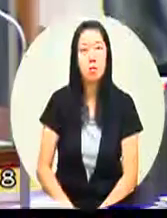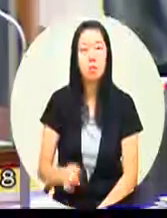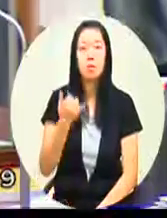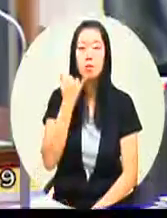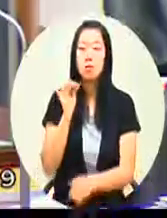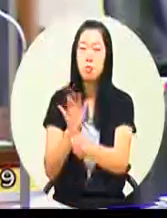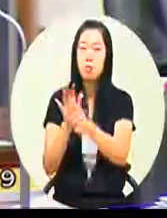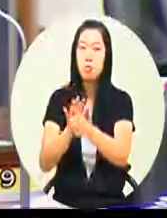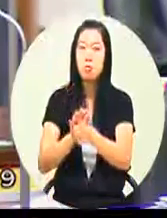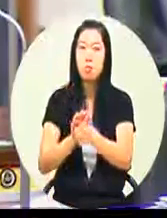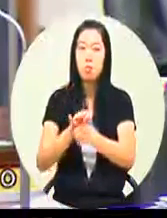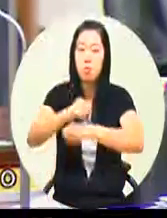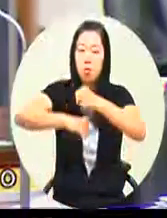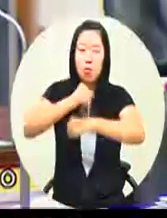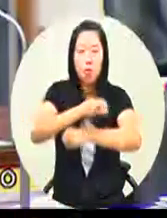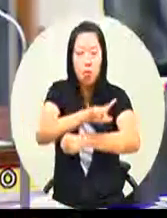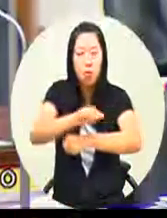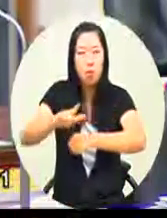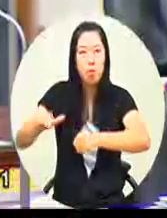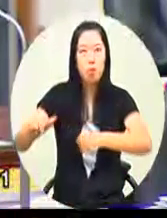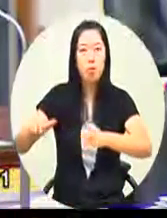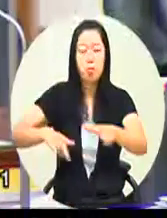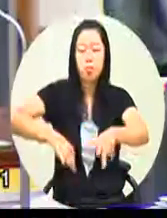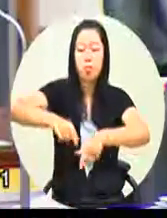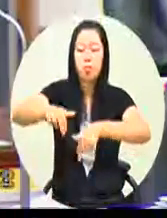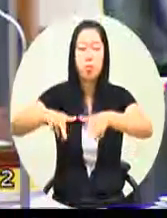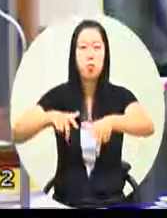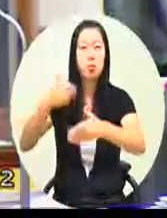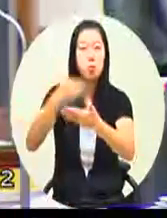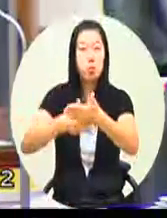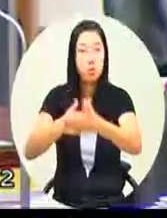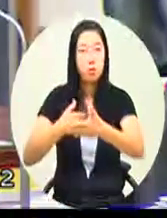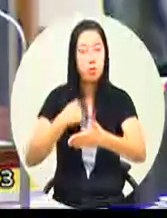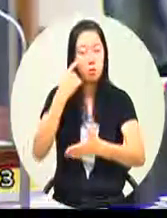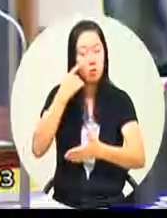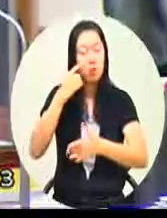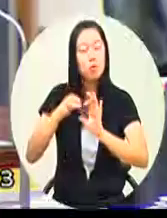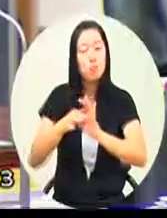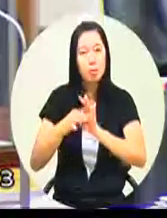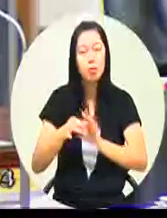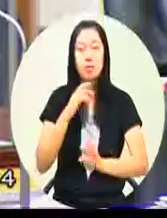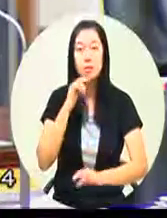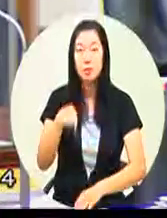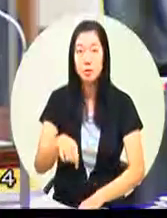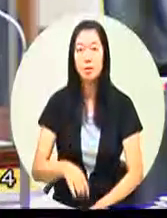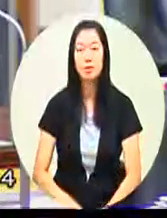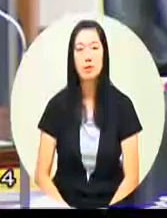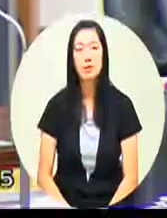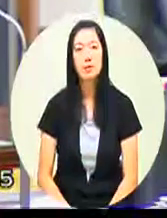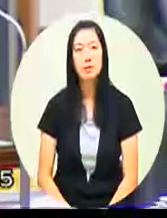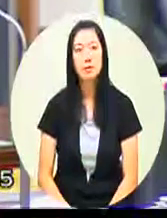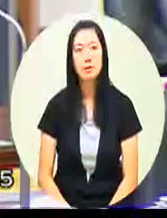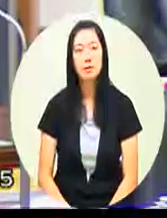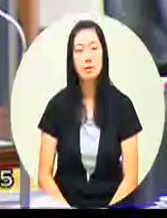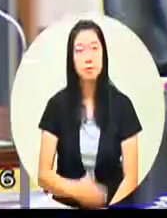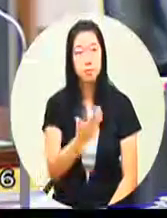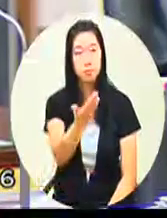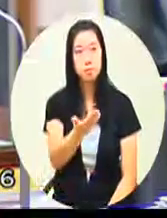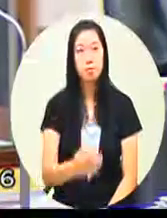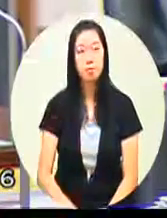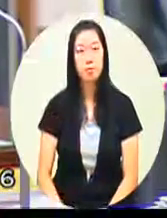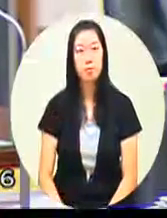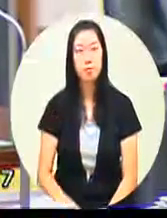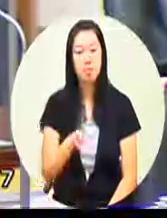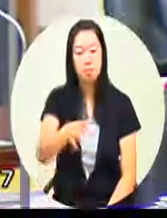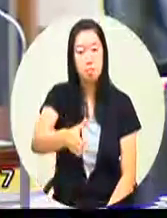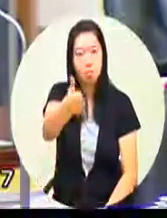啊，如何减量，在这是本席主要关心的一个的地方哈。针对这个问题，我是不是先请处